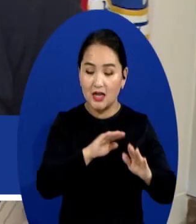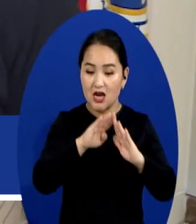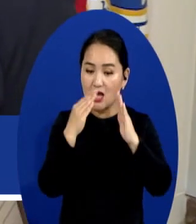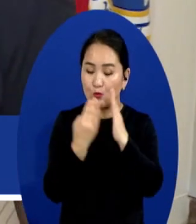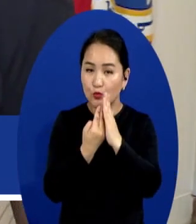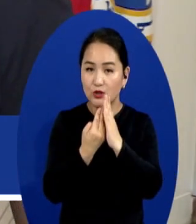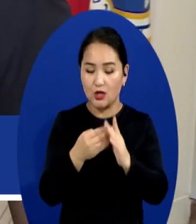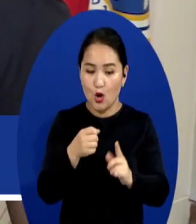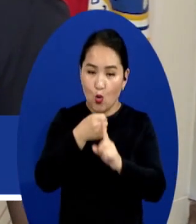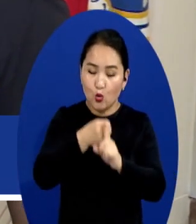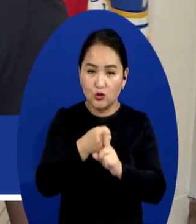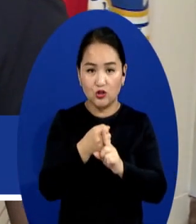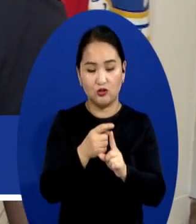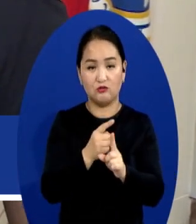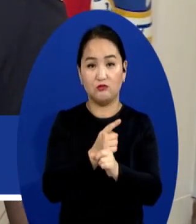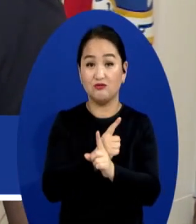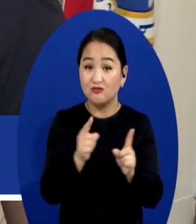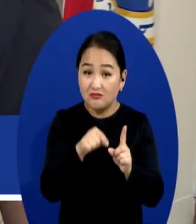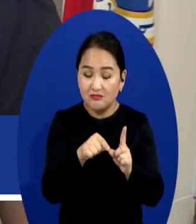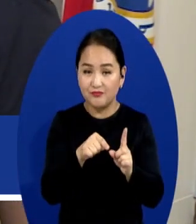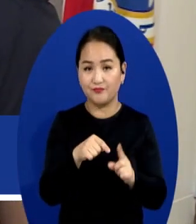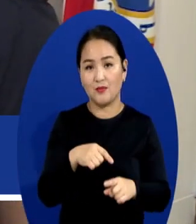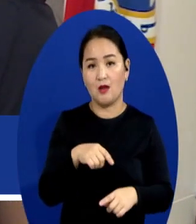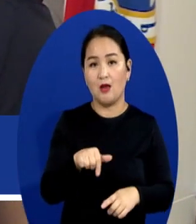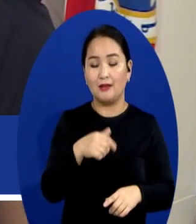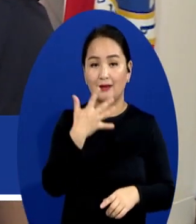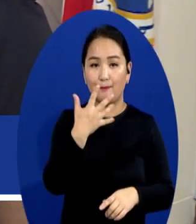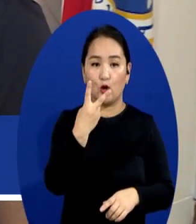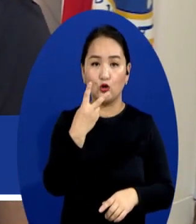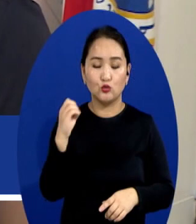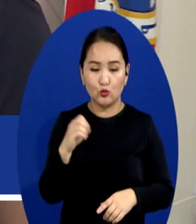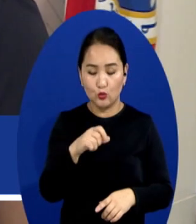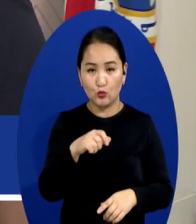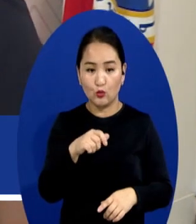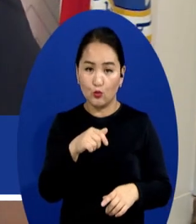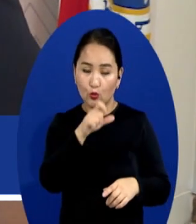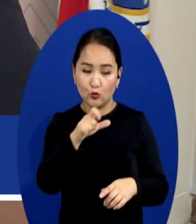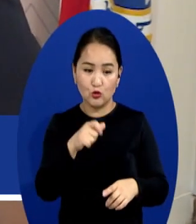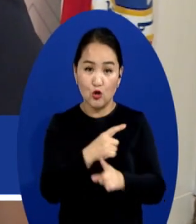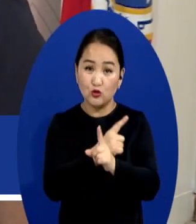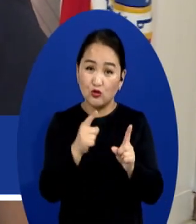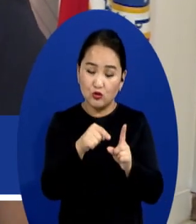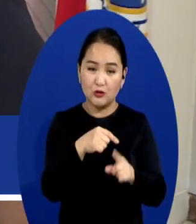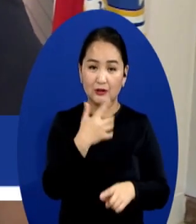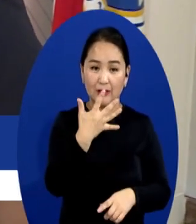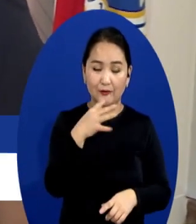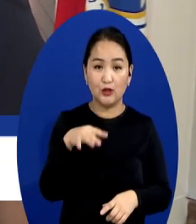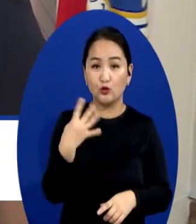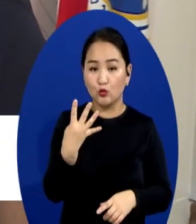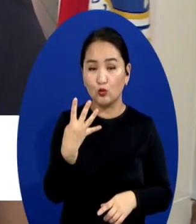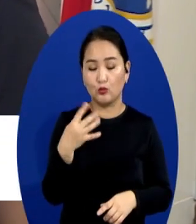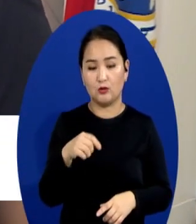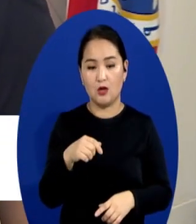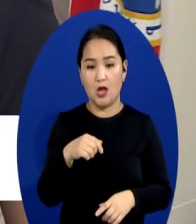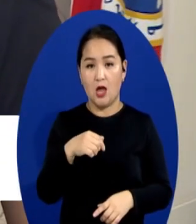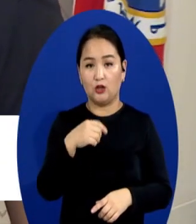бол 6650 орчим бүртгэгдсэн. 5200 орчим нь бол одоо зөрчлийн хуулийн 54-р зүйл заасны дагуу 7-оос 30 хоногийн хугацаанд